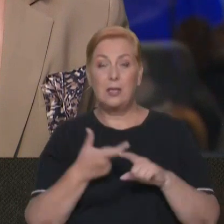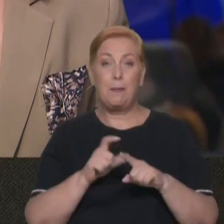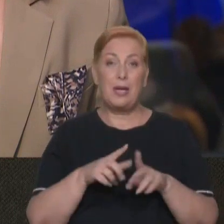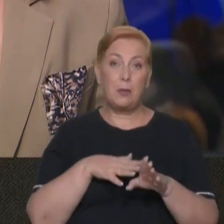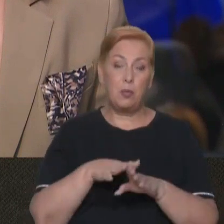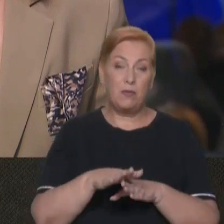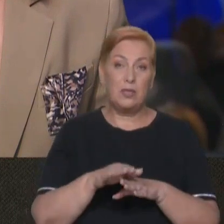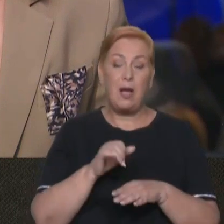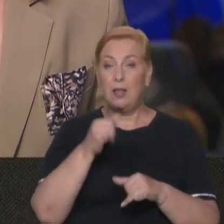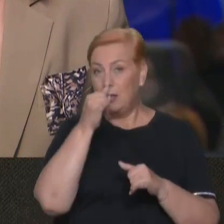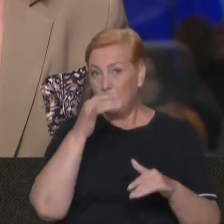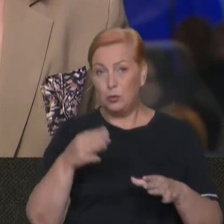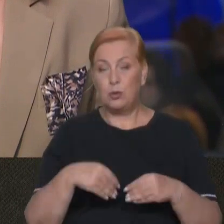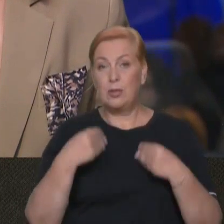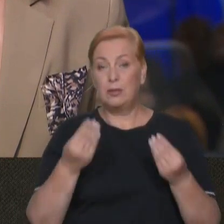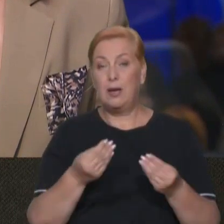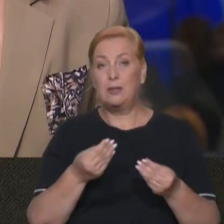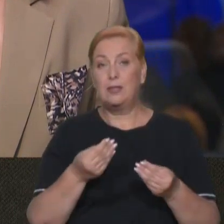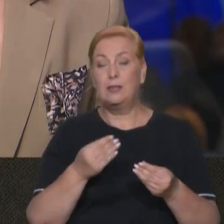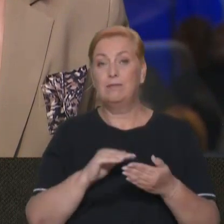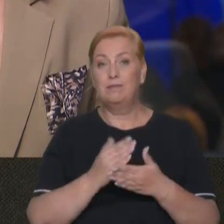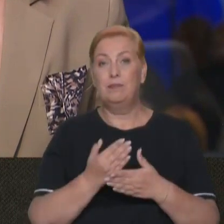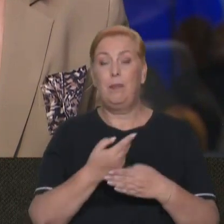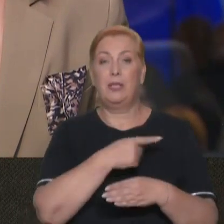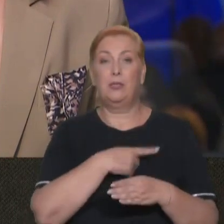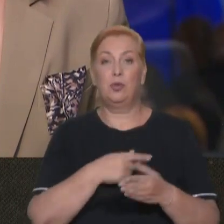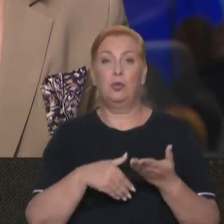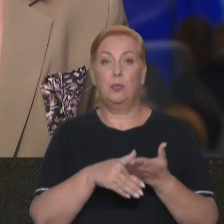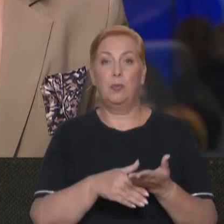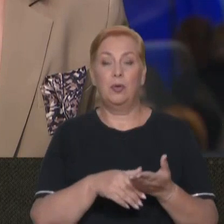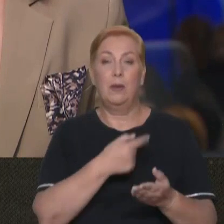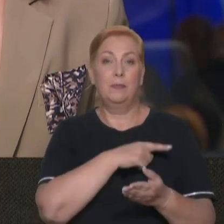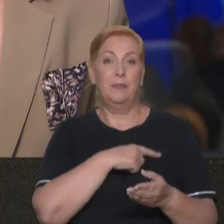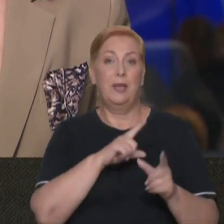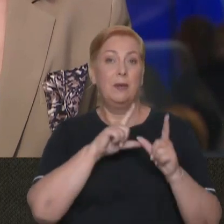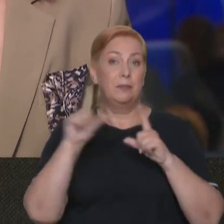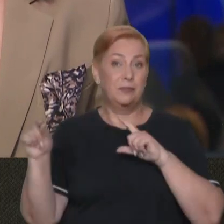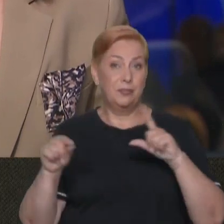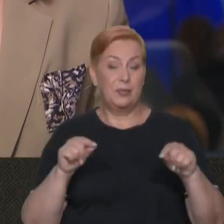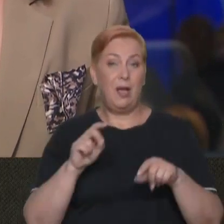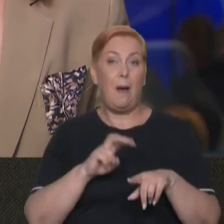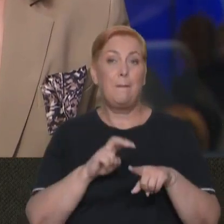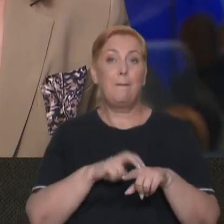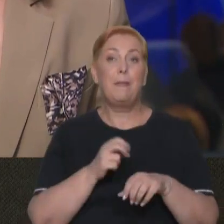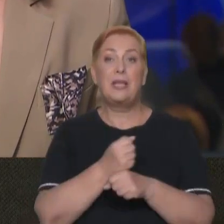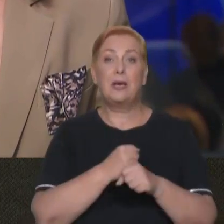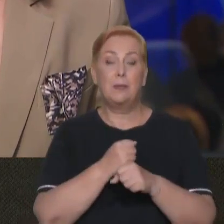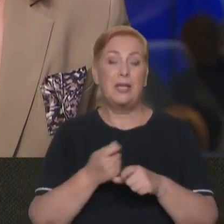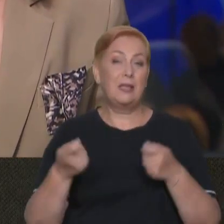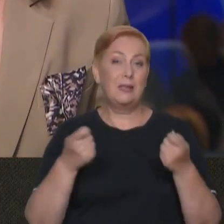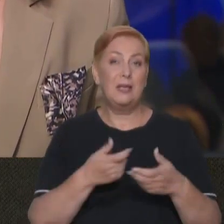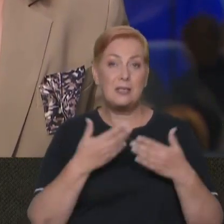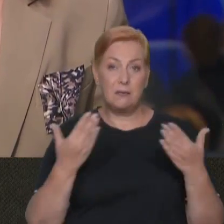не можуть надати медичні допомоги тому що медичний персонал виїхав медикаменти не завезли п Іване Дякую вам за цю інформацію